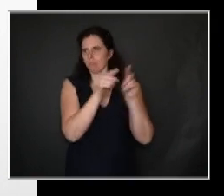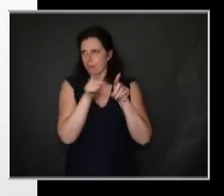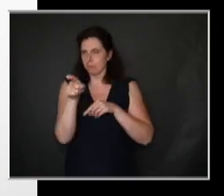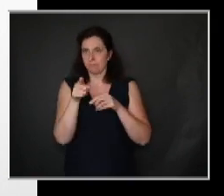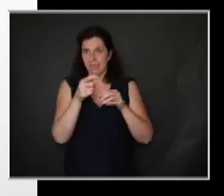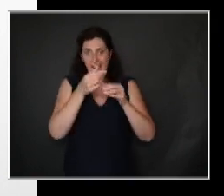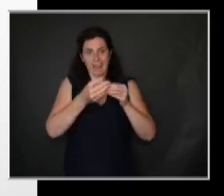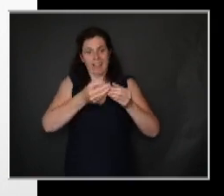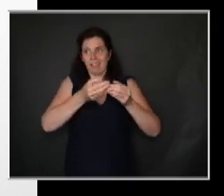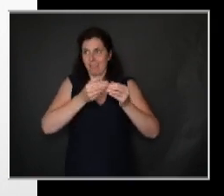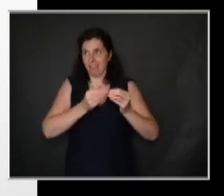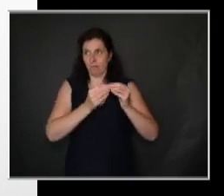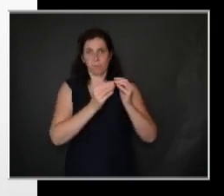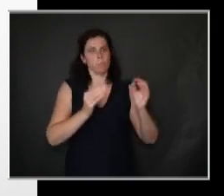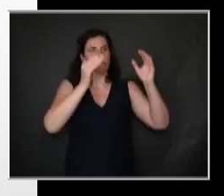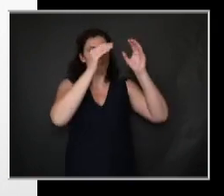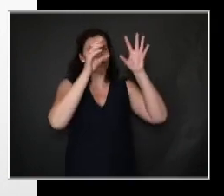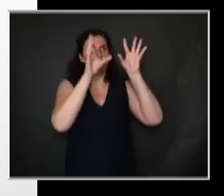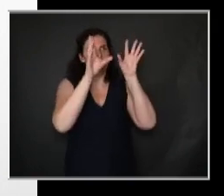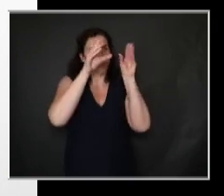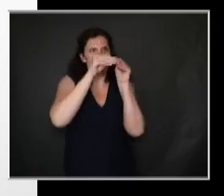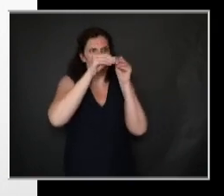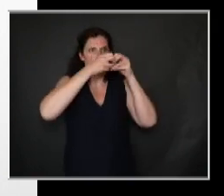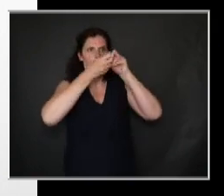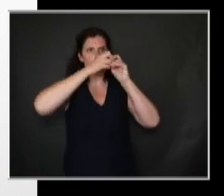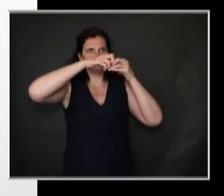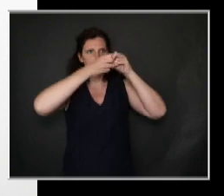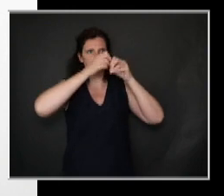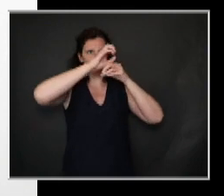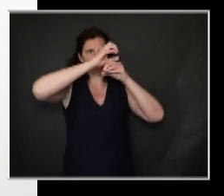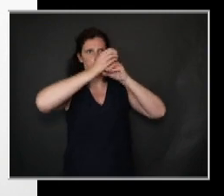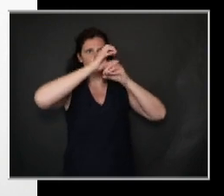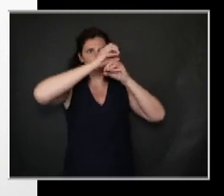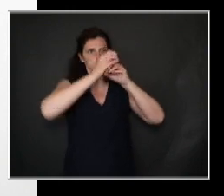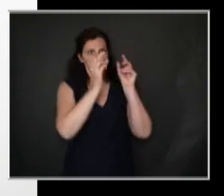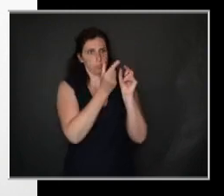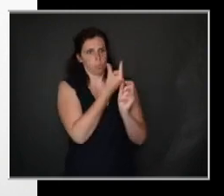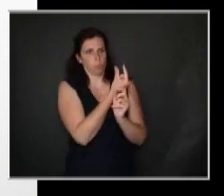comme il y a sur chaque vertèbre, il y a des jointures, il y a des articulations par paires